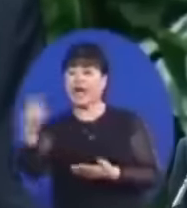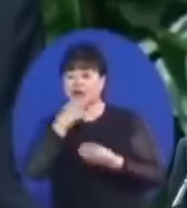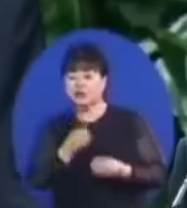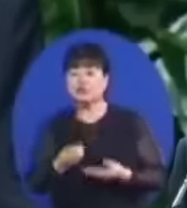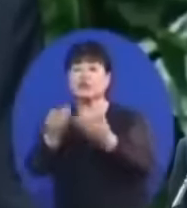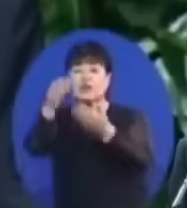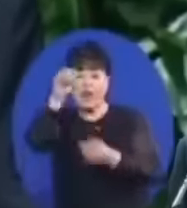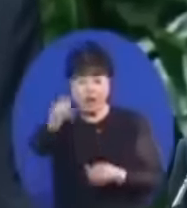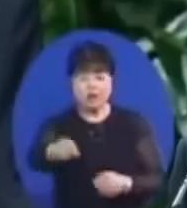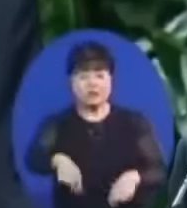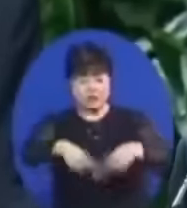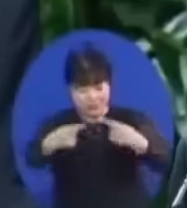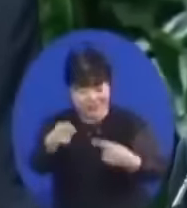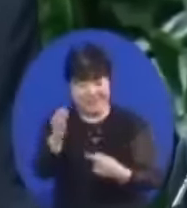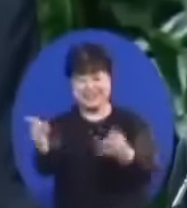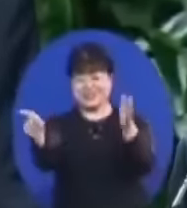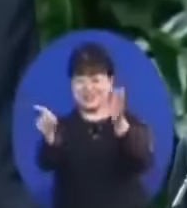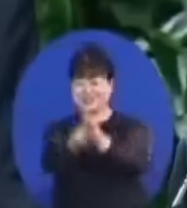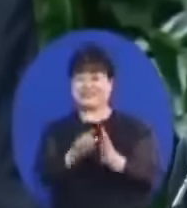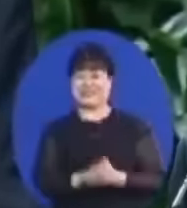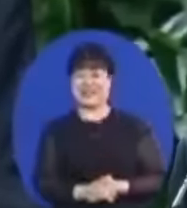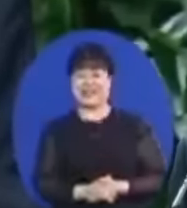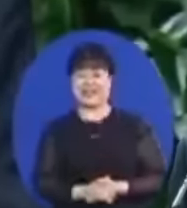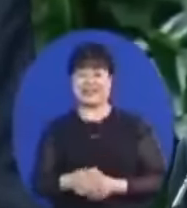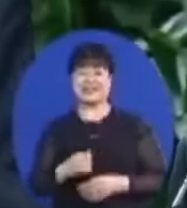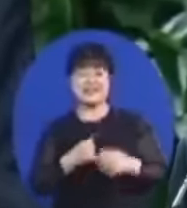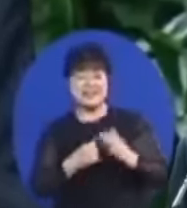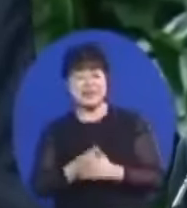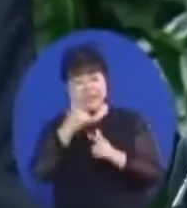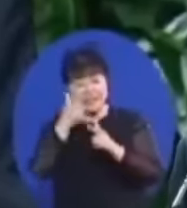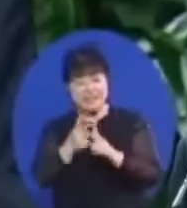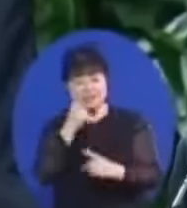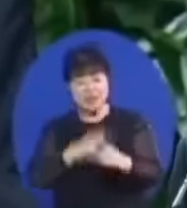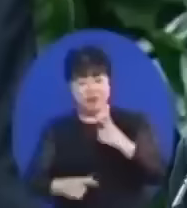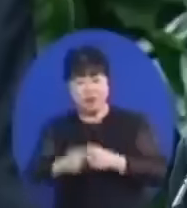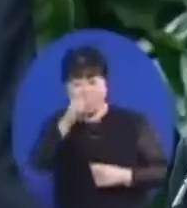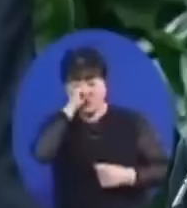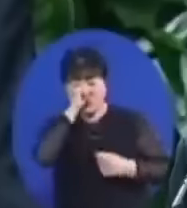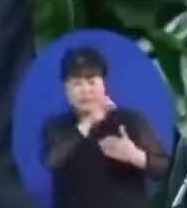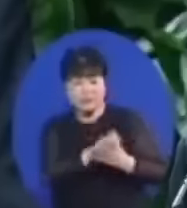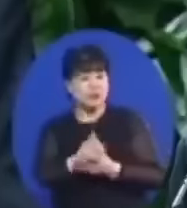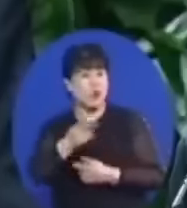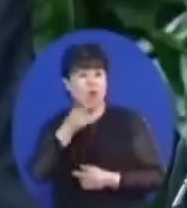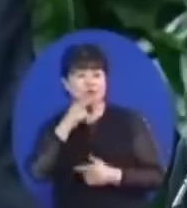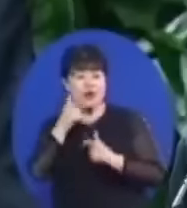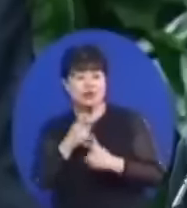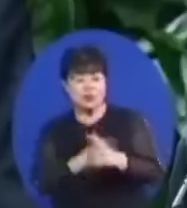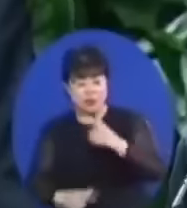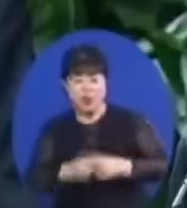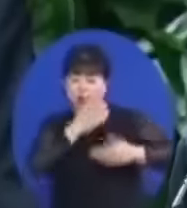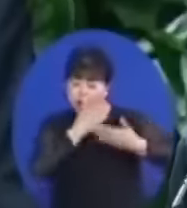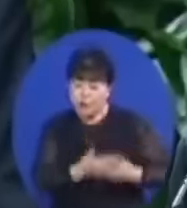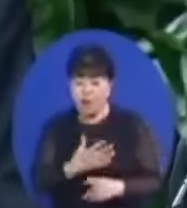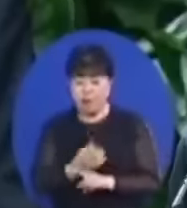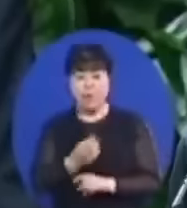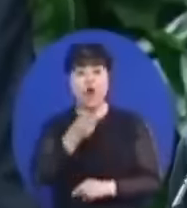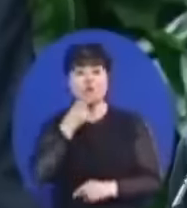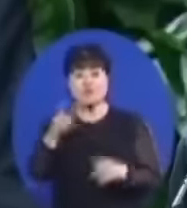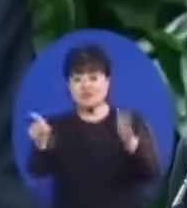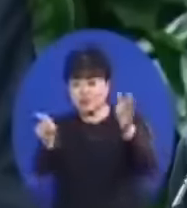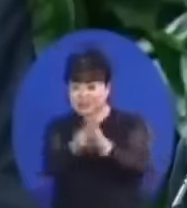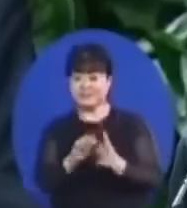축복의 땅으로 걸어가게 되는 것입니다. 그러므로 예수보다 더 좋은 친구가 없고 예수보다 더 귀한 보배가 없는